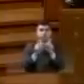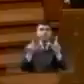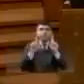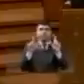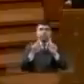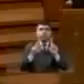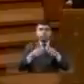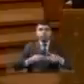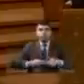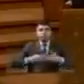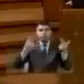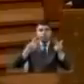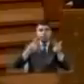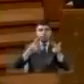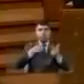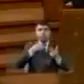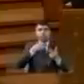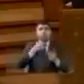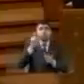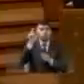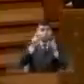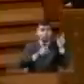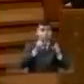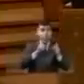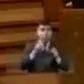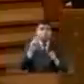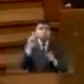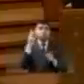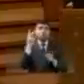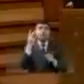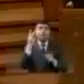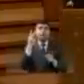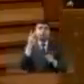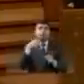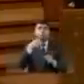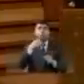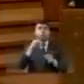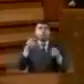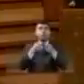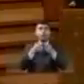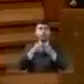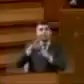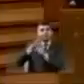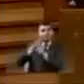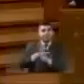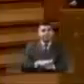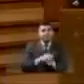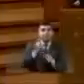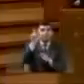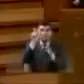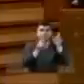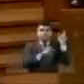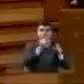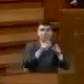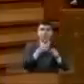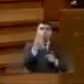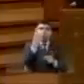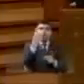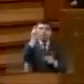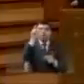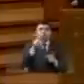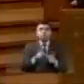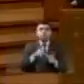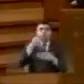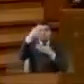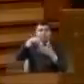للتلفزيون، الله كصدرت عقوبات حق قناه مغربيه لانها استعملت لفظ تحقيري ضد مواطن مغربي،